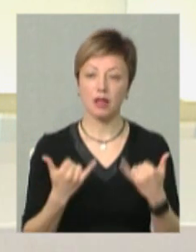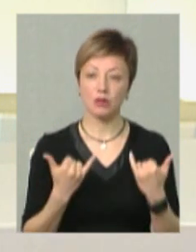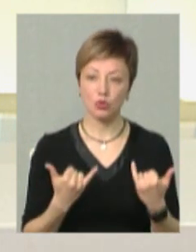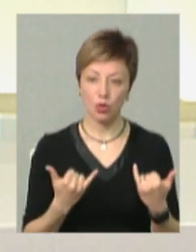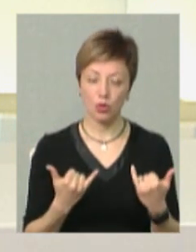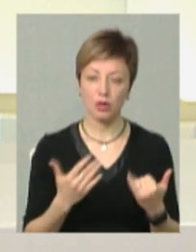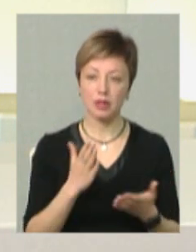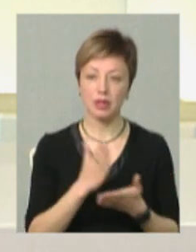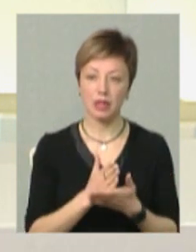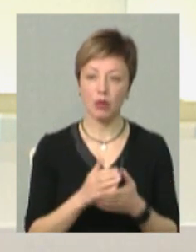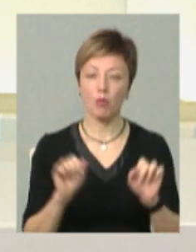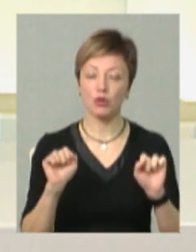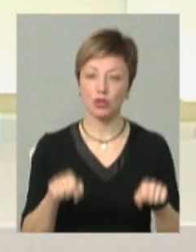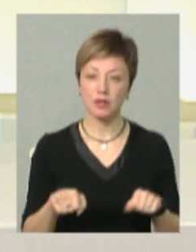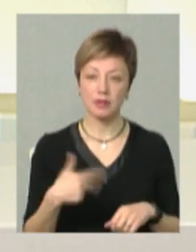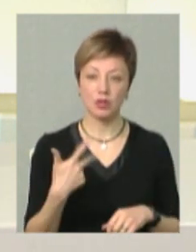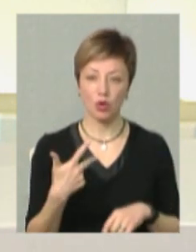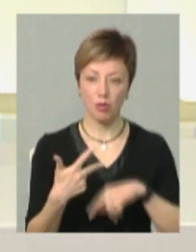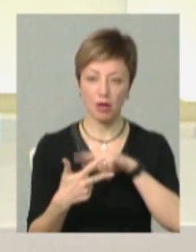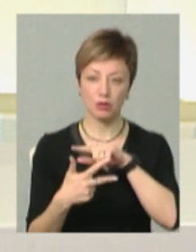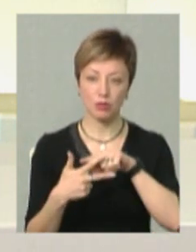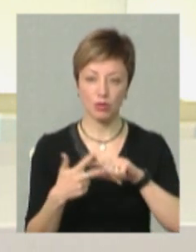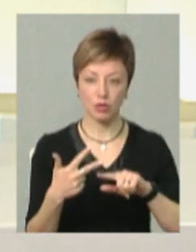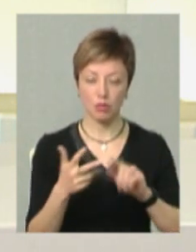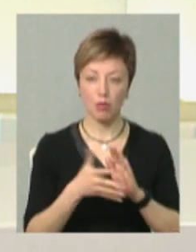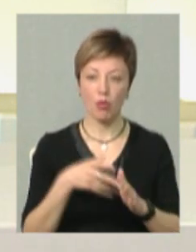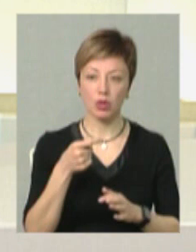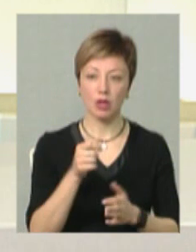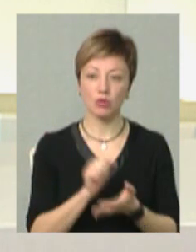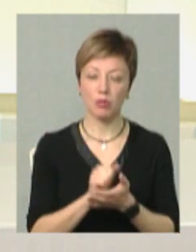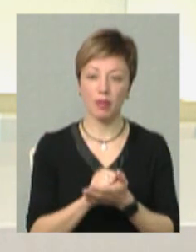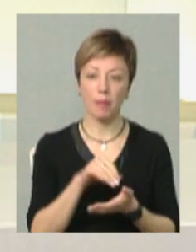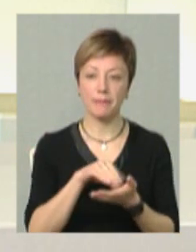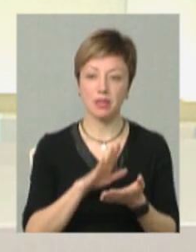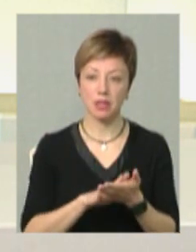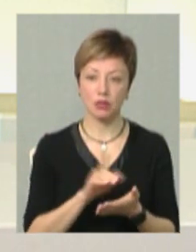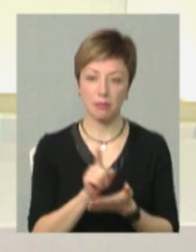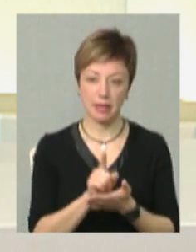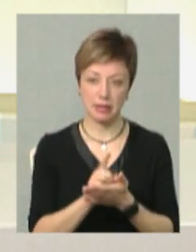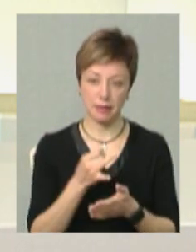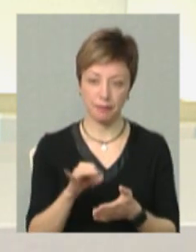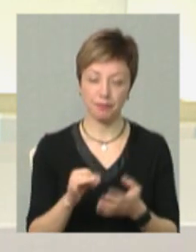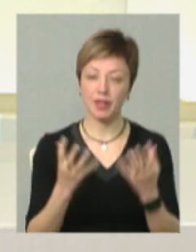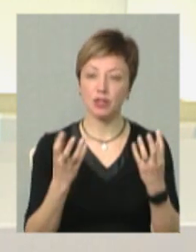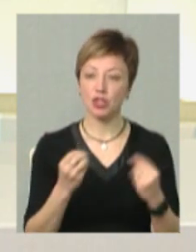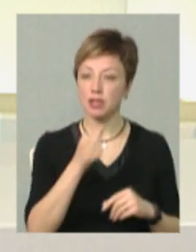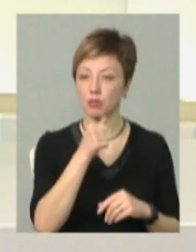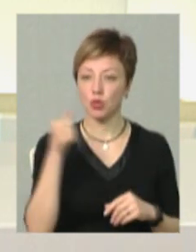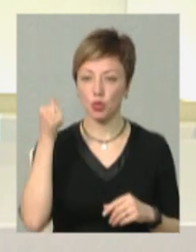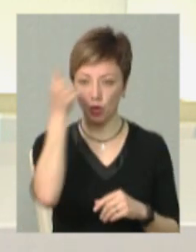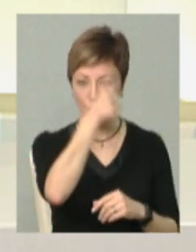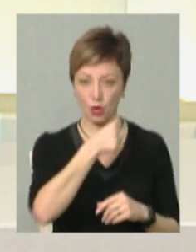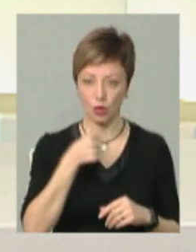сьогодні в нас є можливість трьома способами подати документи на призначення пенсії. Ще з минулого